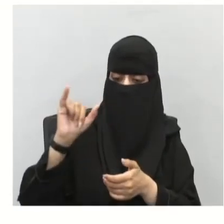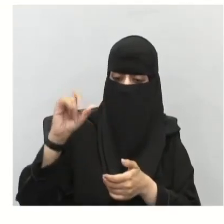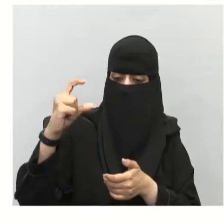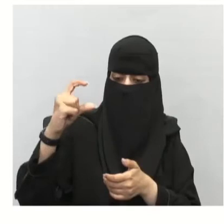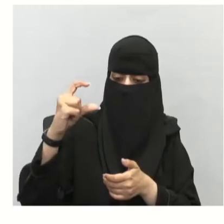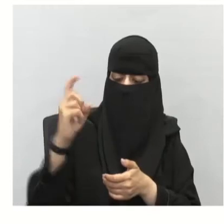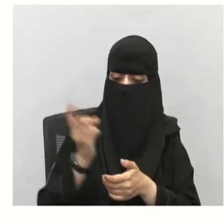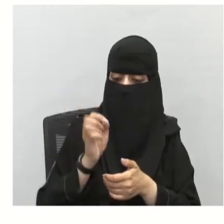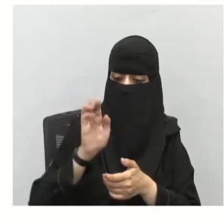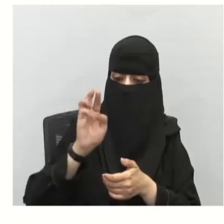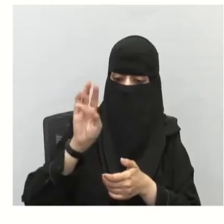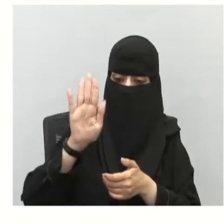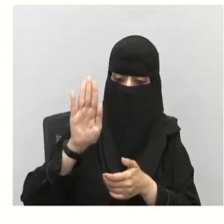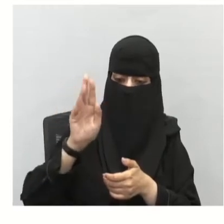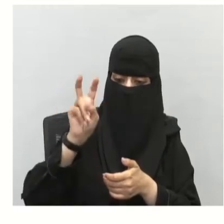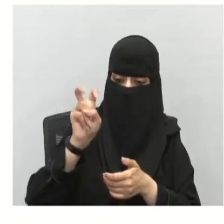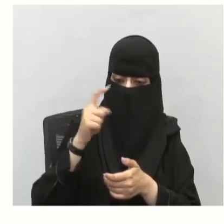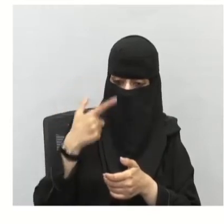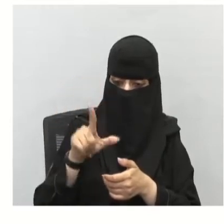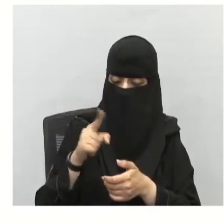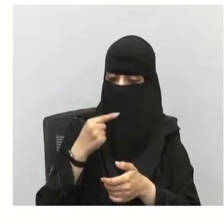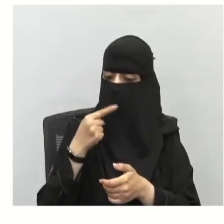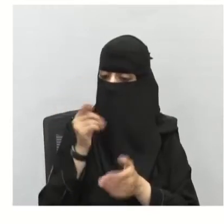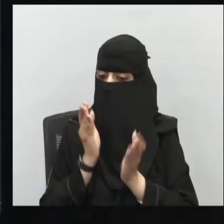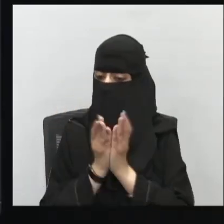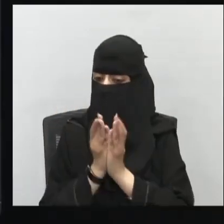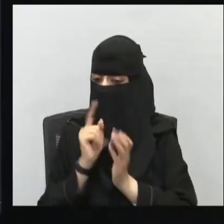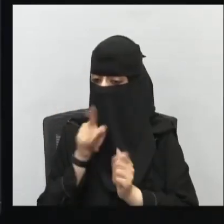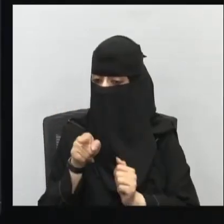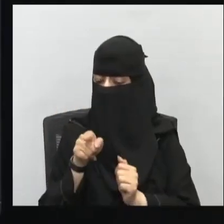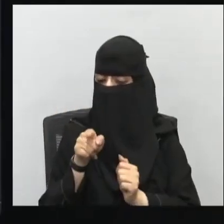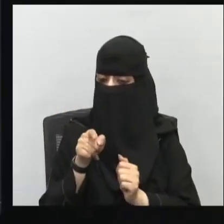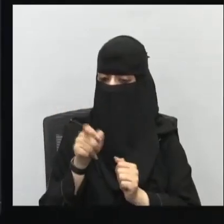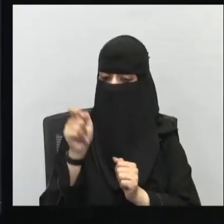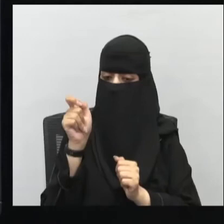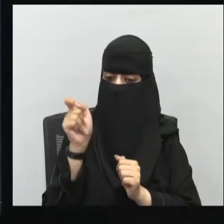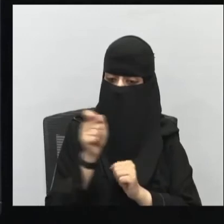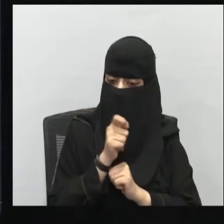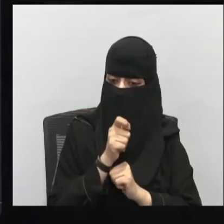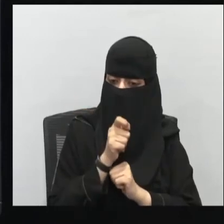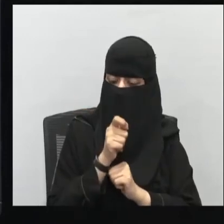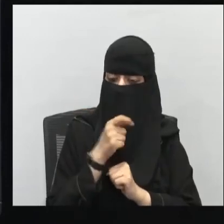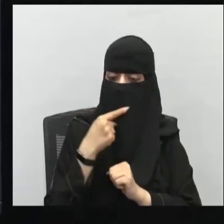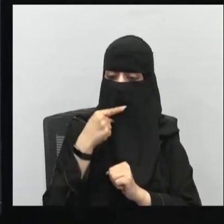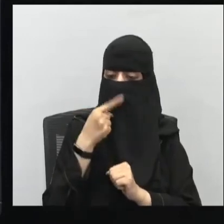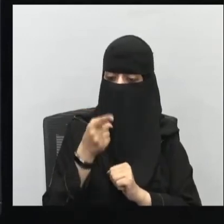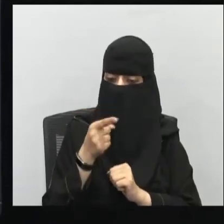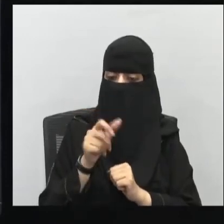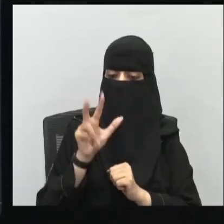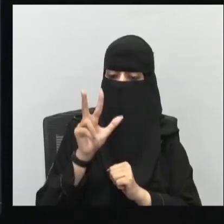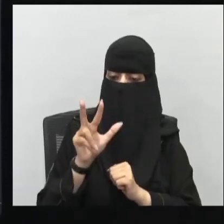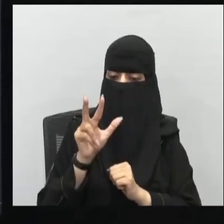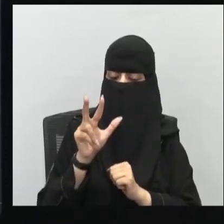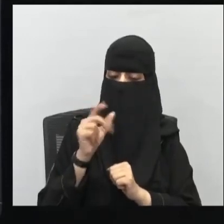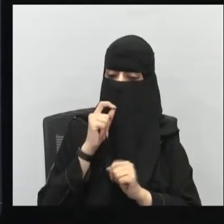المدرسة. أحسنتم يا رائعين. يا ترى المدرسة هل هي ال شمسية أم ال